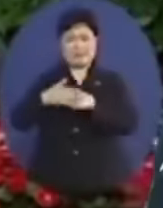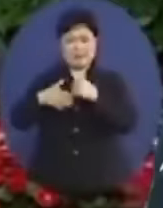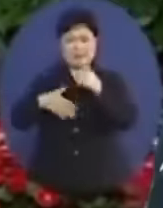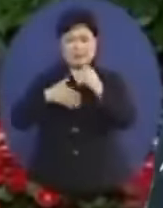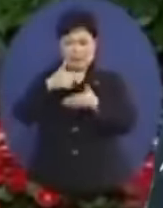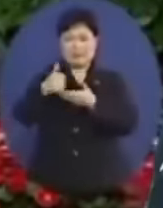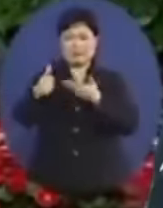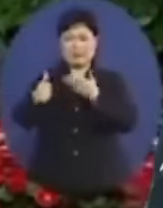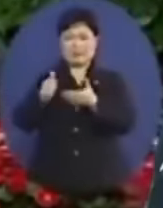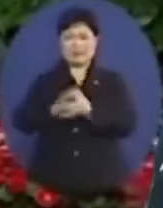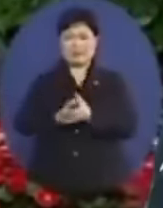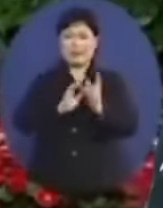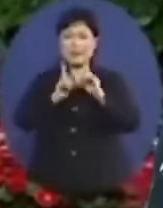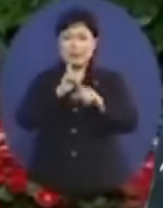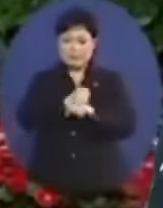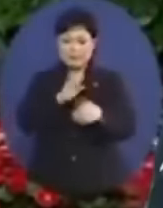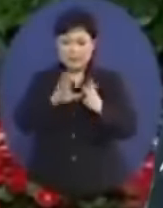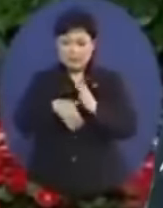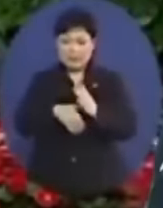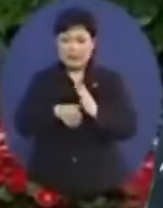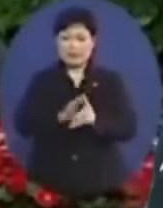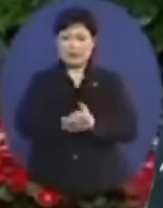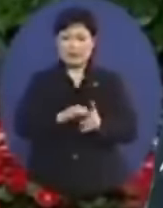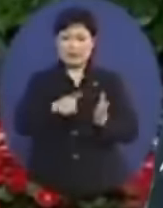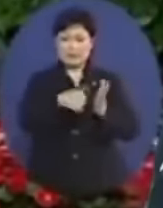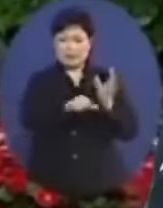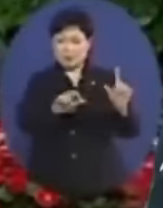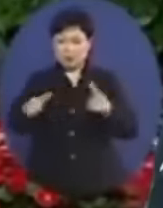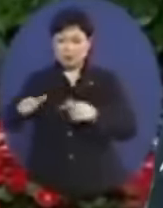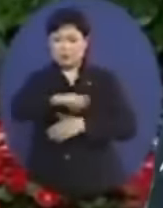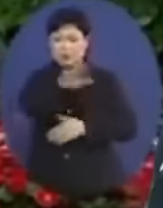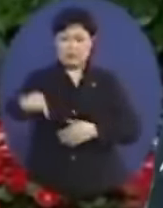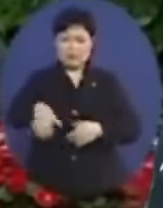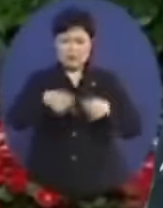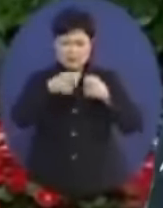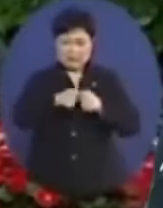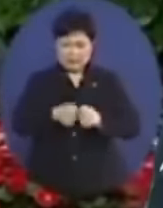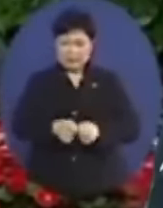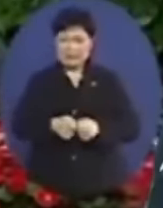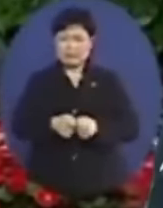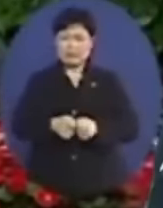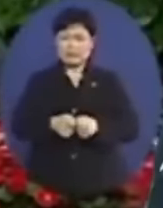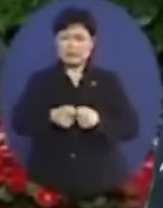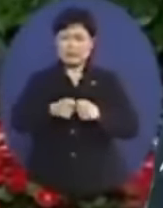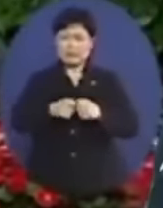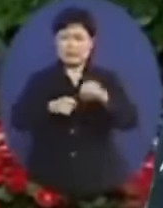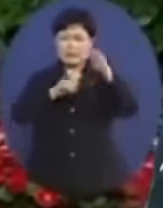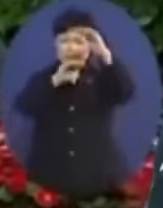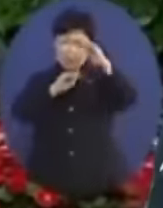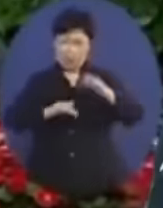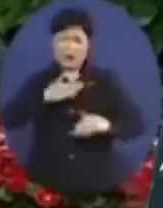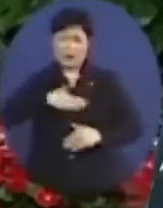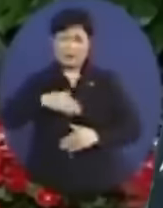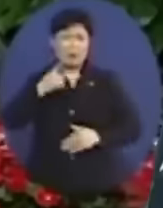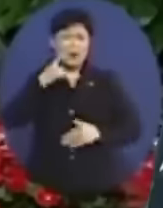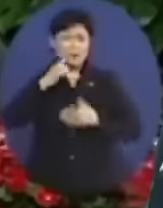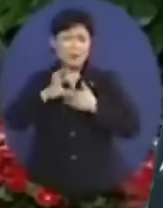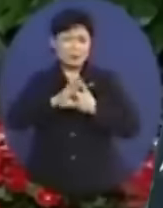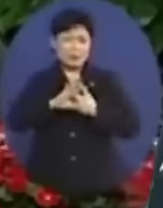하나님께서 말씀을 하실 때 피는 우리가 일일이 다 내용을 안다고 하면